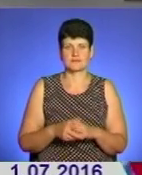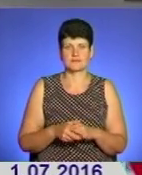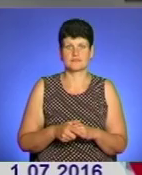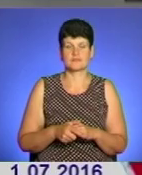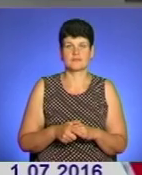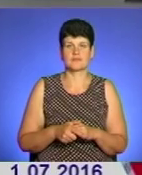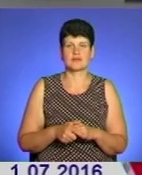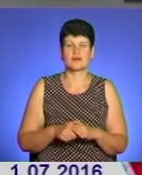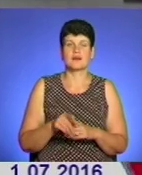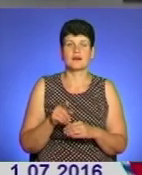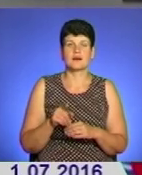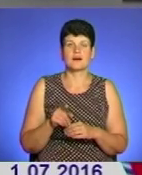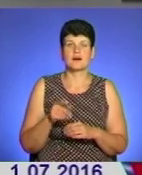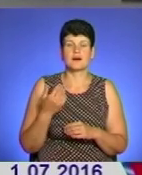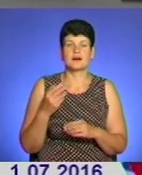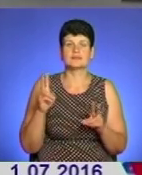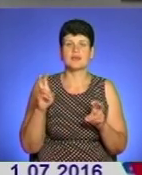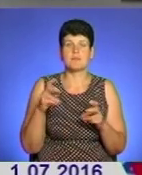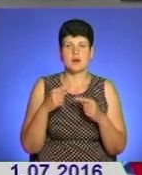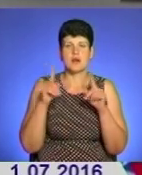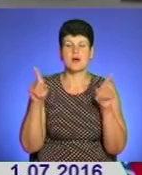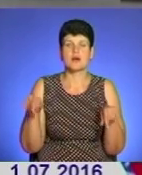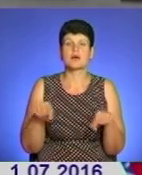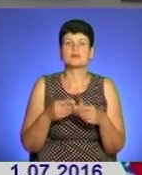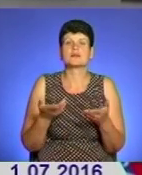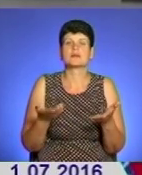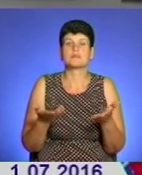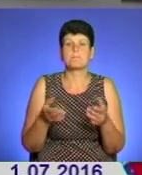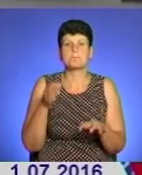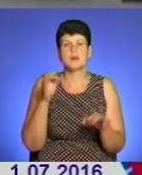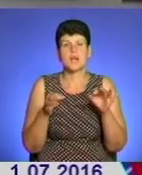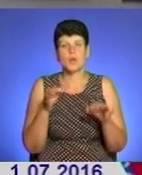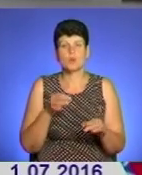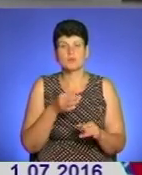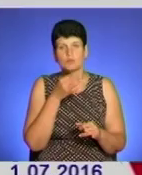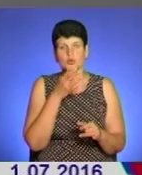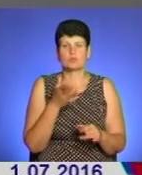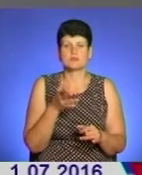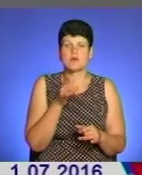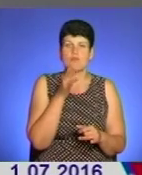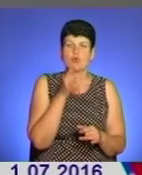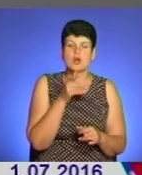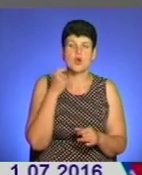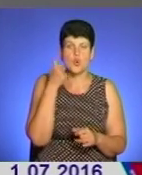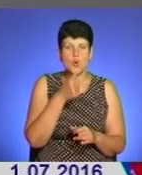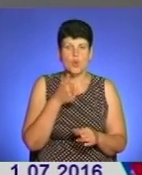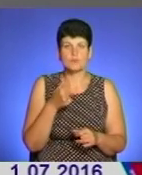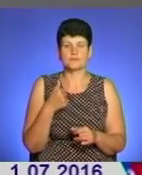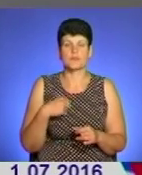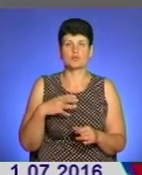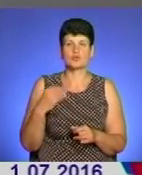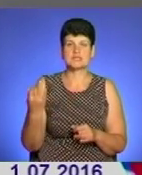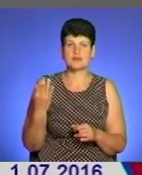більше вишивати. А тематика картин? Ну, не знаю, природа, там, пора року. Я дуже цікава була, чи воно